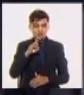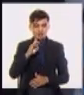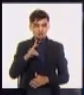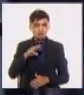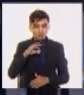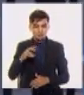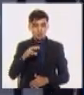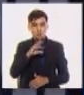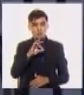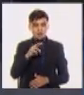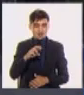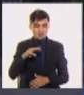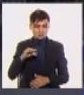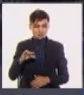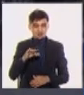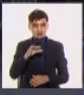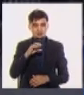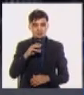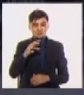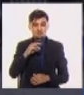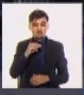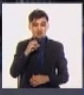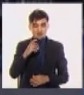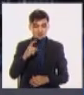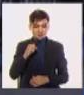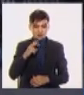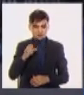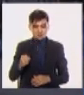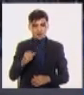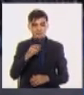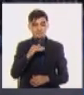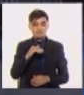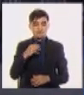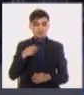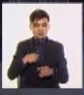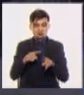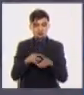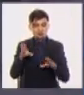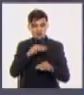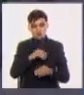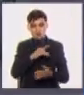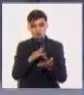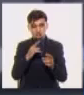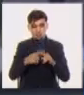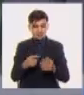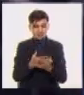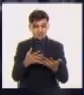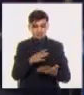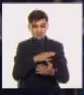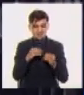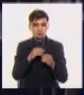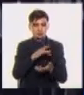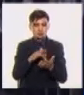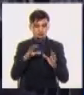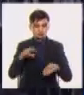майами портленде сан-франциско чико к атланте филадельфии и других городах губернатор минесоты том вол впервые